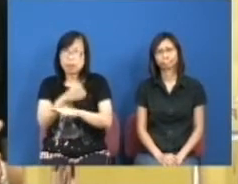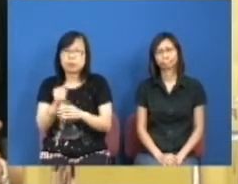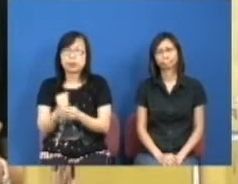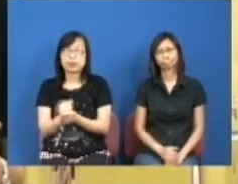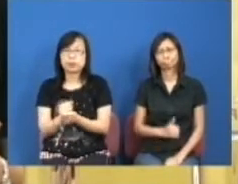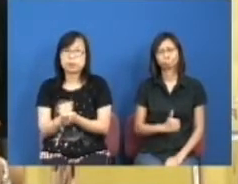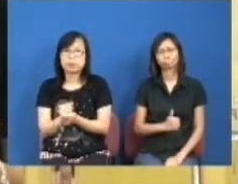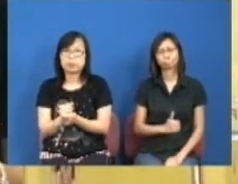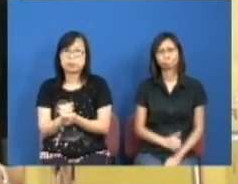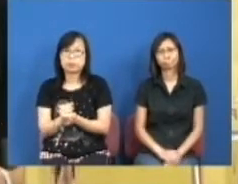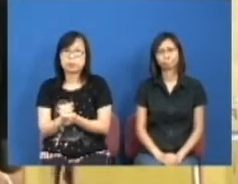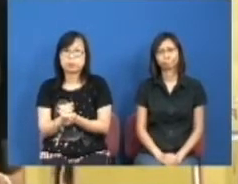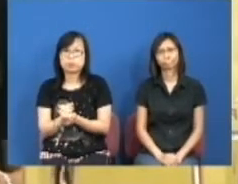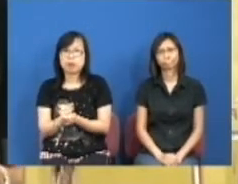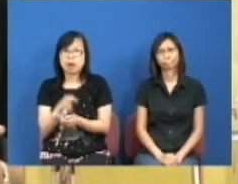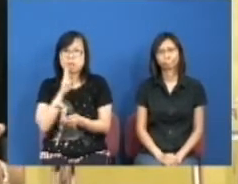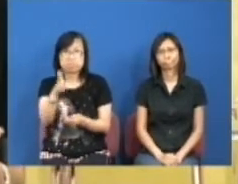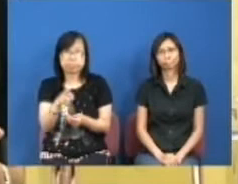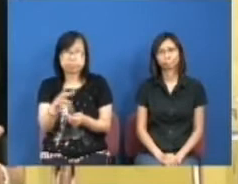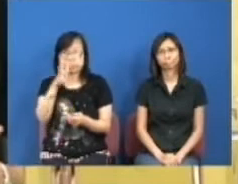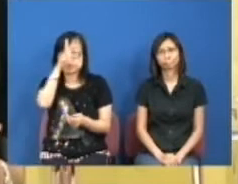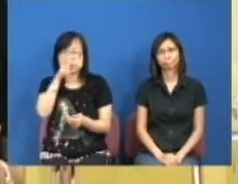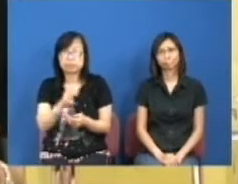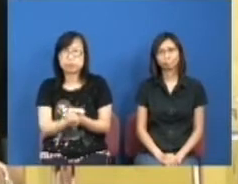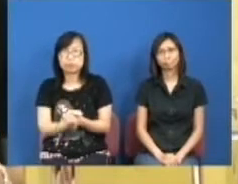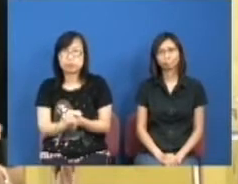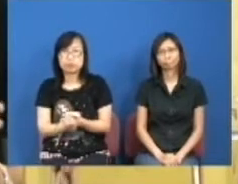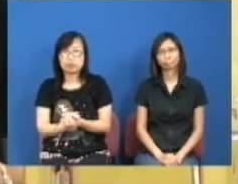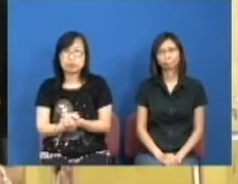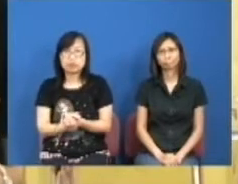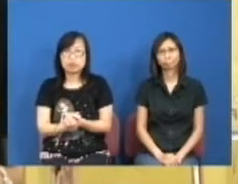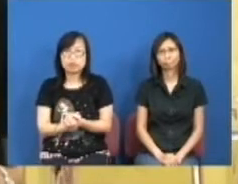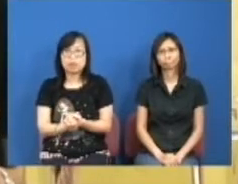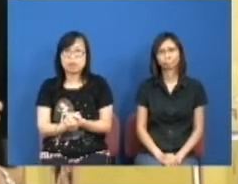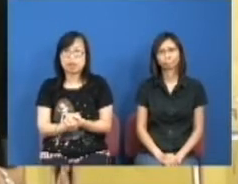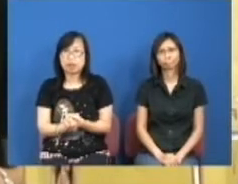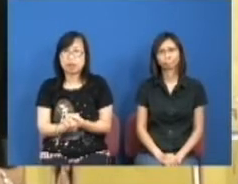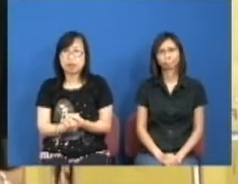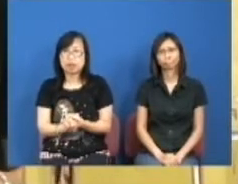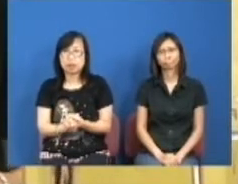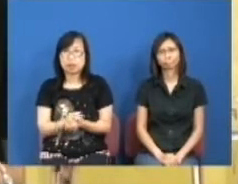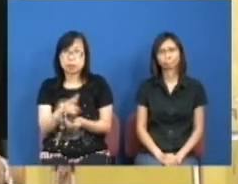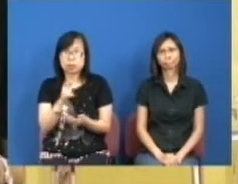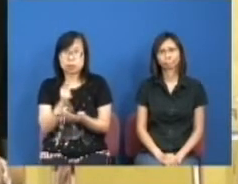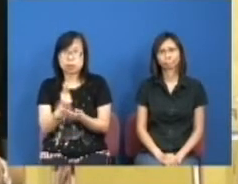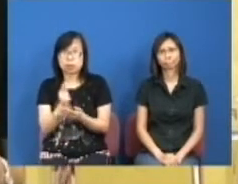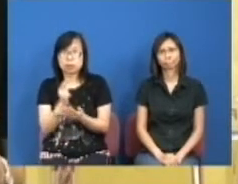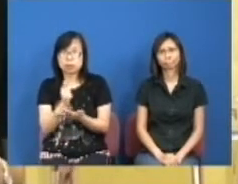個批判政府作為一個他們主要